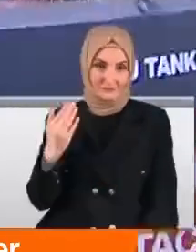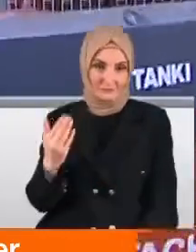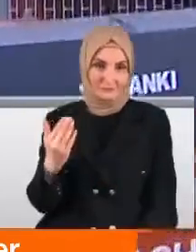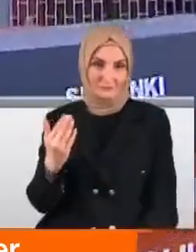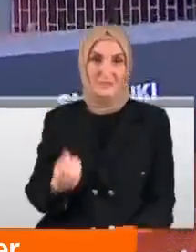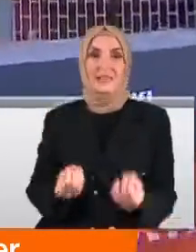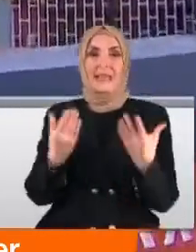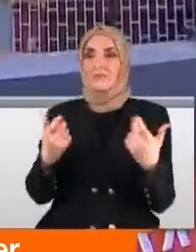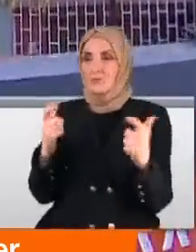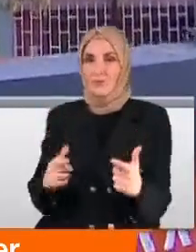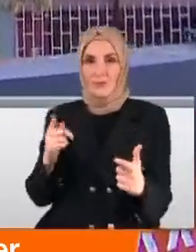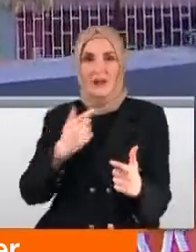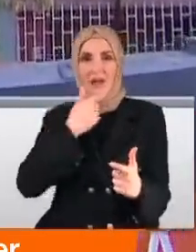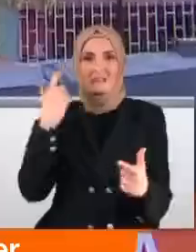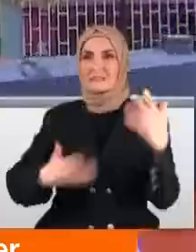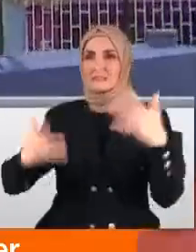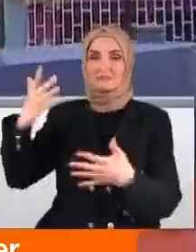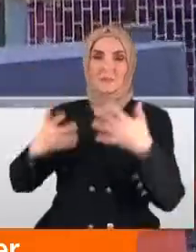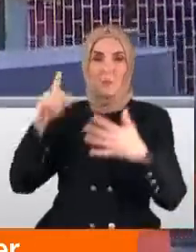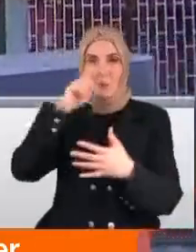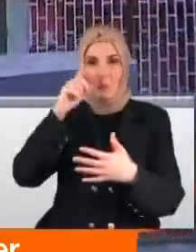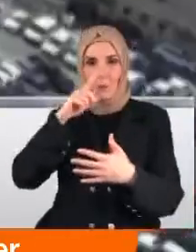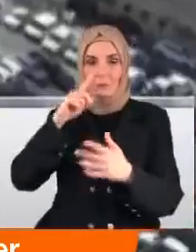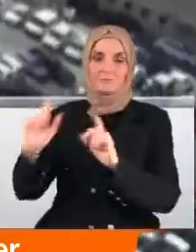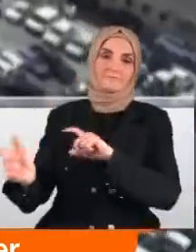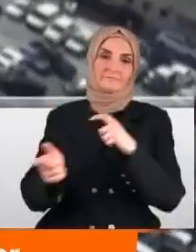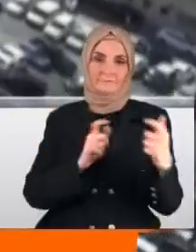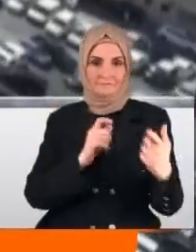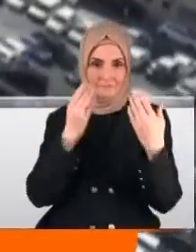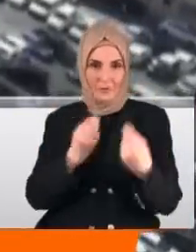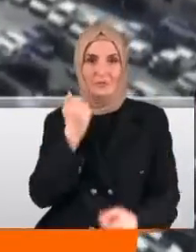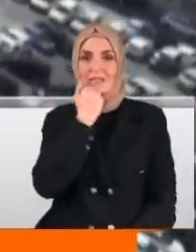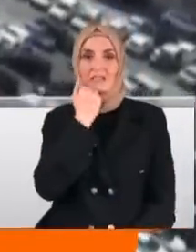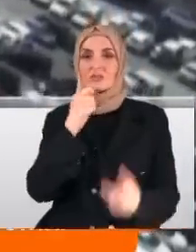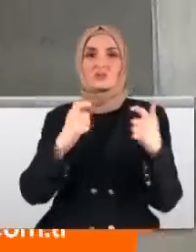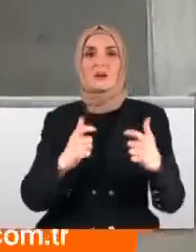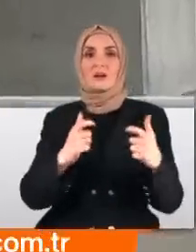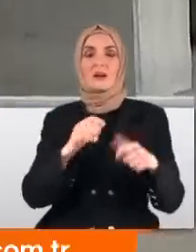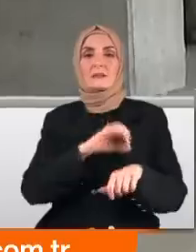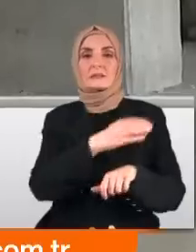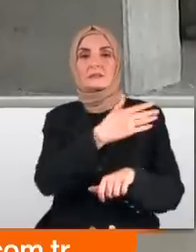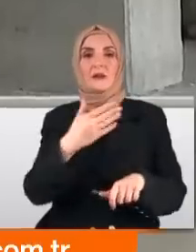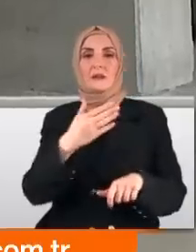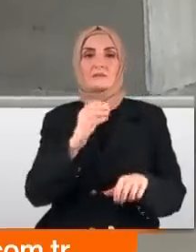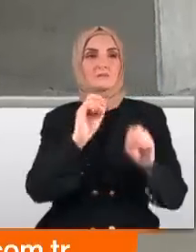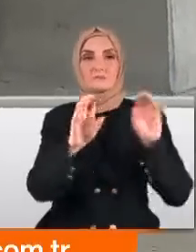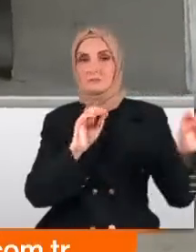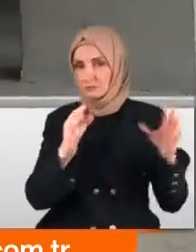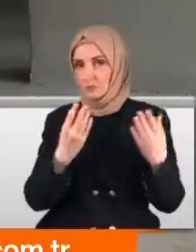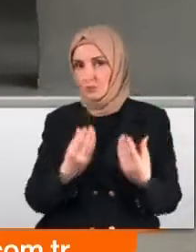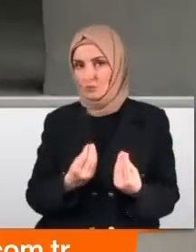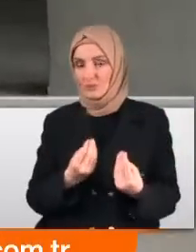yetersiz alanı ve eskiyen binaları nedeniyle boşaltılmış, geçici hastanelere taşınmıştı. Çok fazla ihtiyaç vardı.